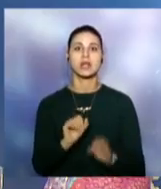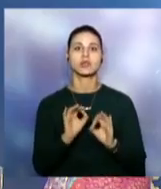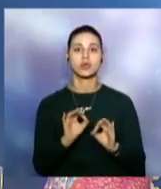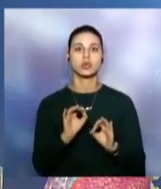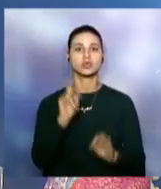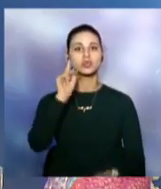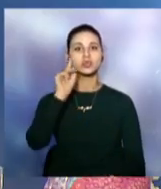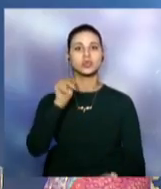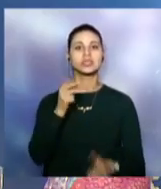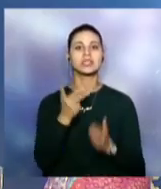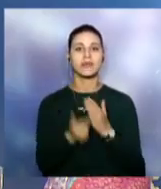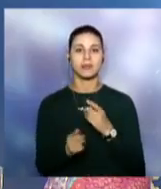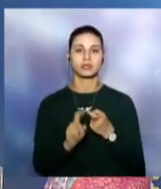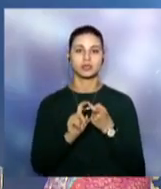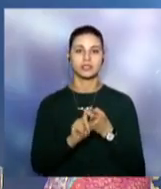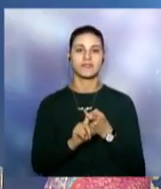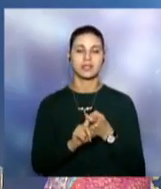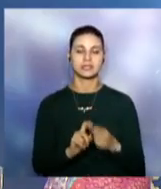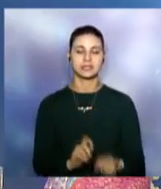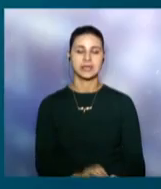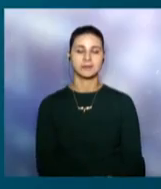ცოდნით დავამარცხოთ ინფექცია.